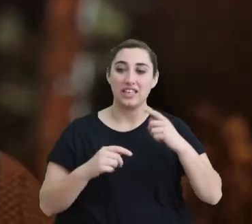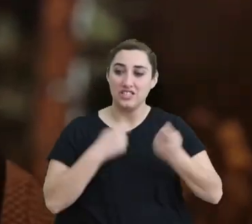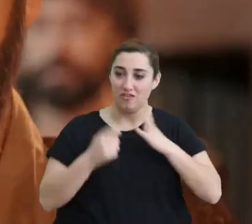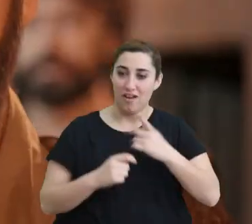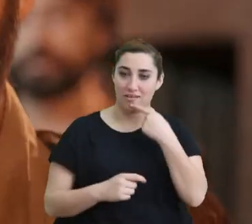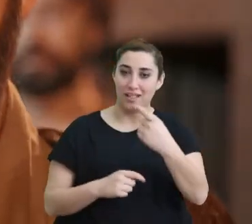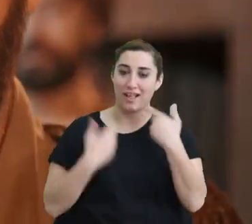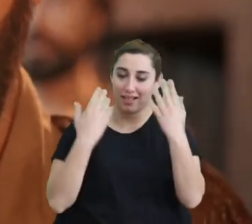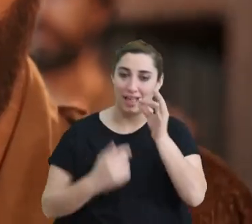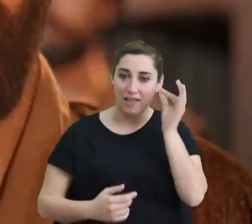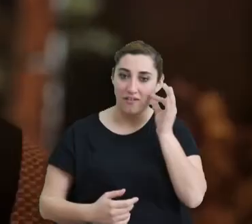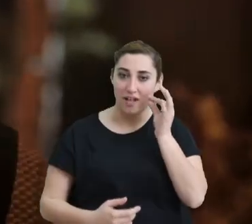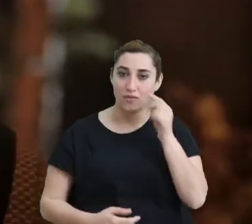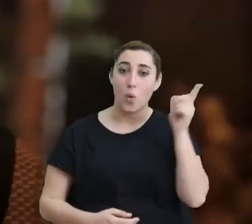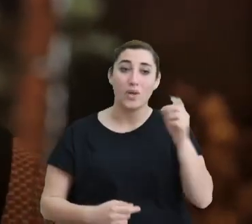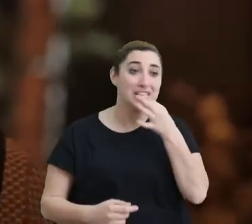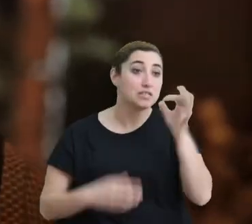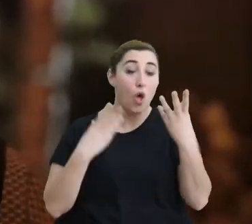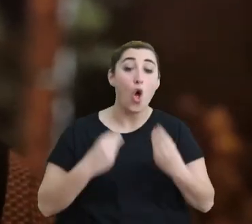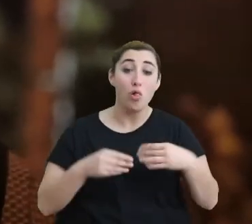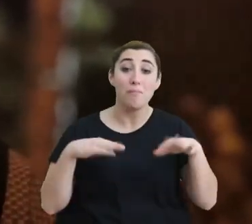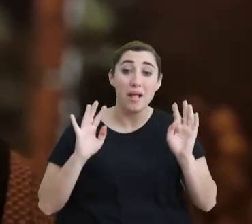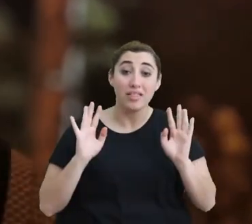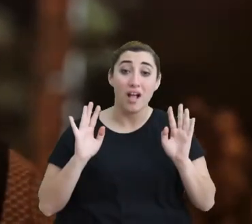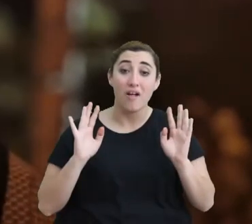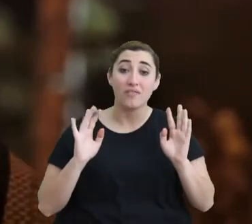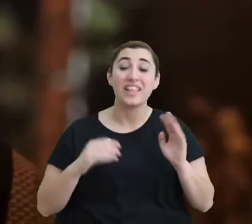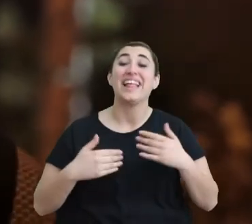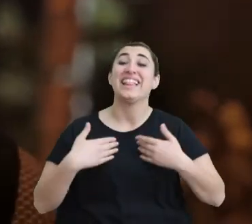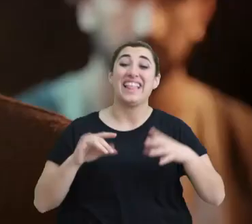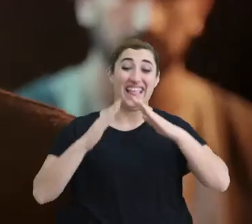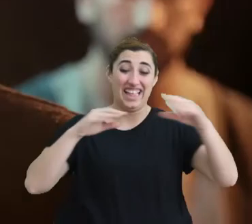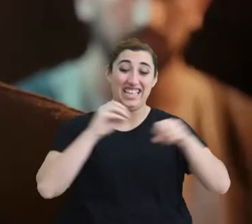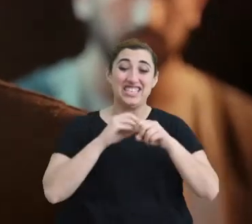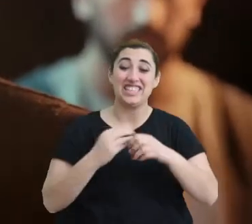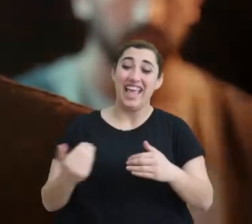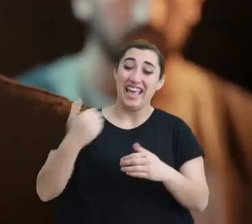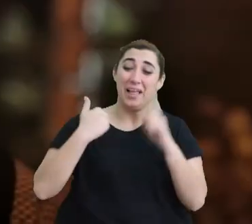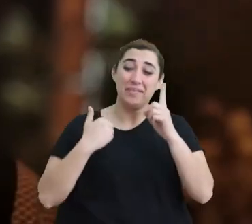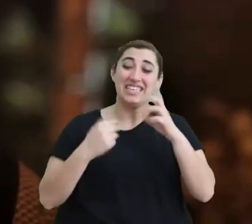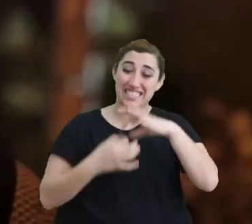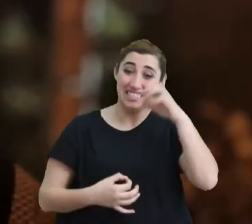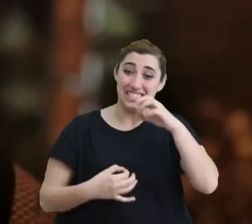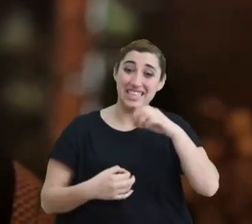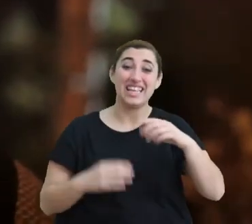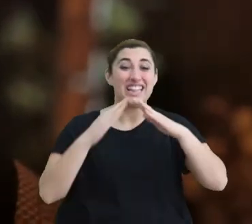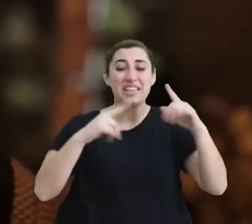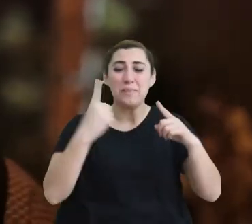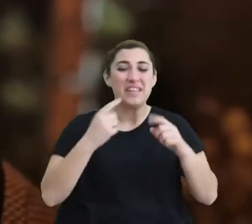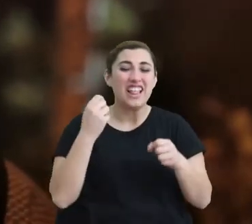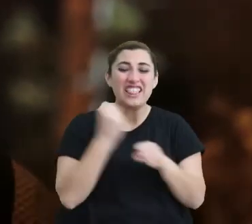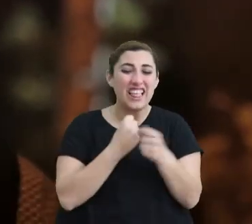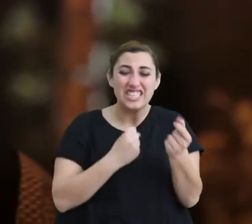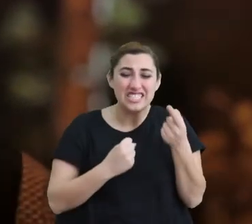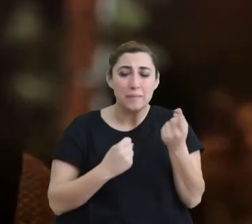dedik Kadı Efendi. Onun müsaadeleri olmadan değil tekkemize sığınan bir acizi, tekkenin bir çakıl